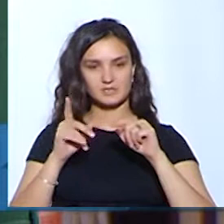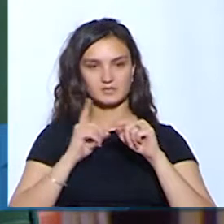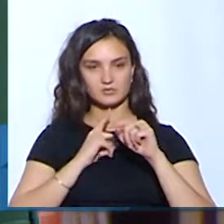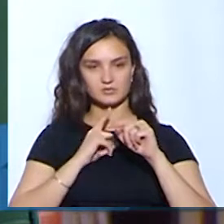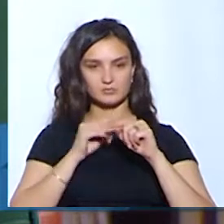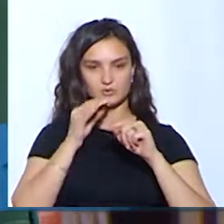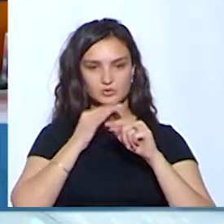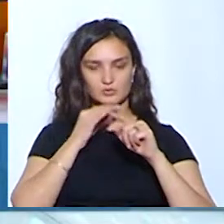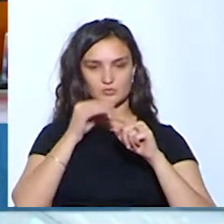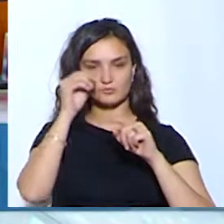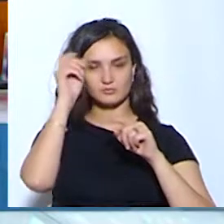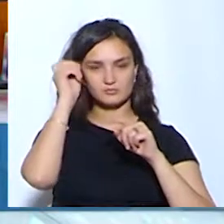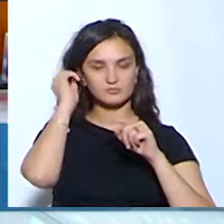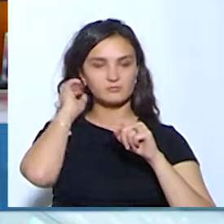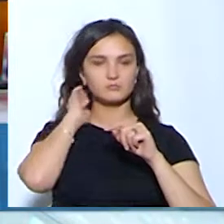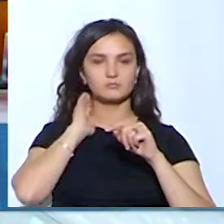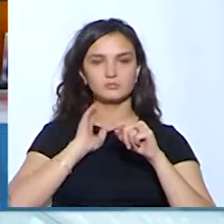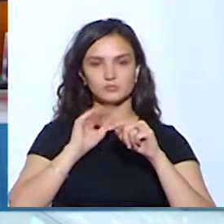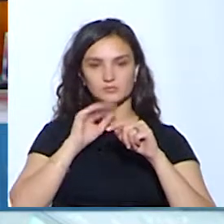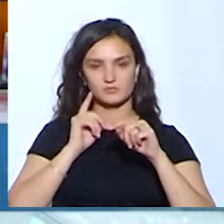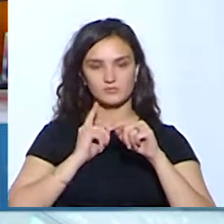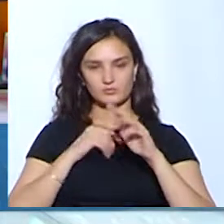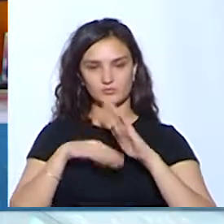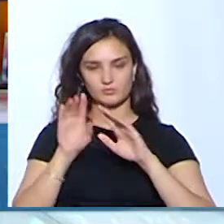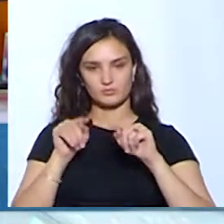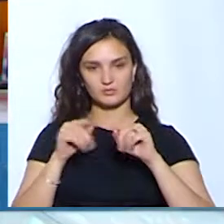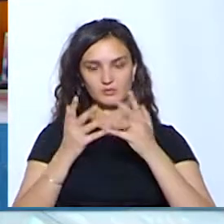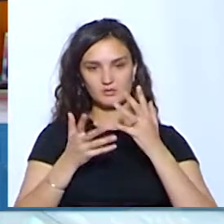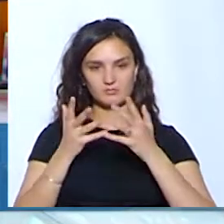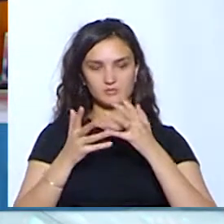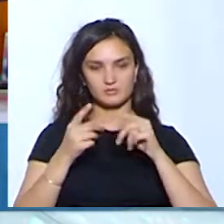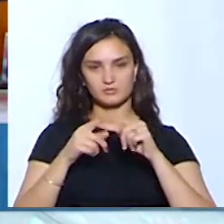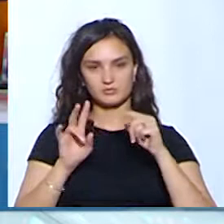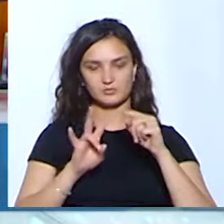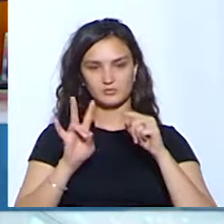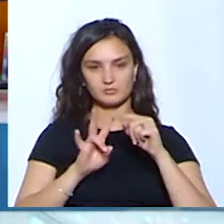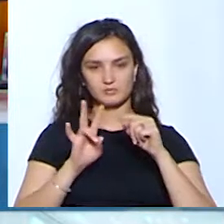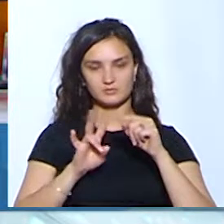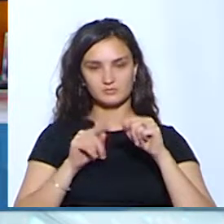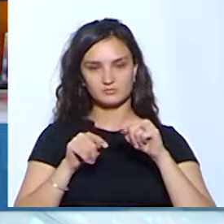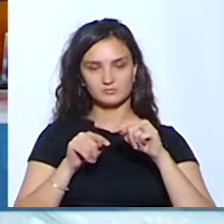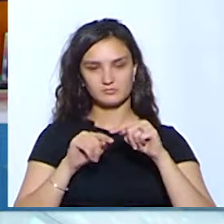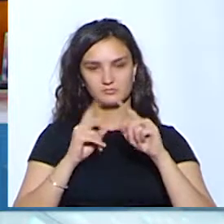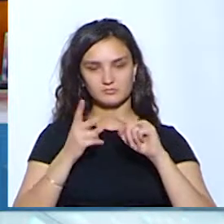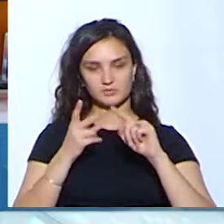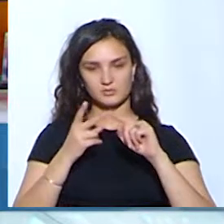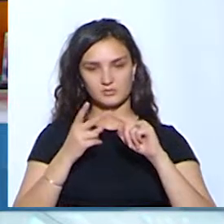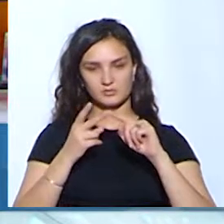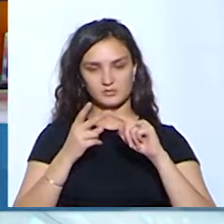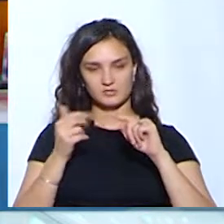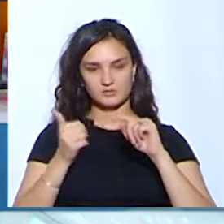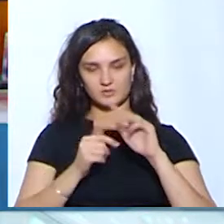ველოდებით ჯერჯერობით ასე თქვა. ნუდის ველოდებით უფრო. უფრო ალბათ ასე ნოემბრის მეორე